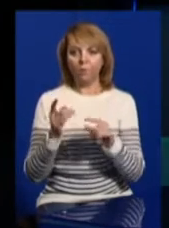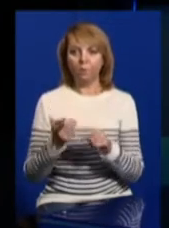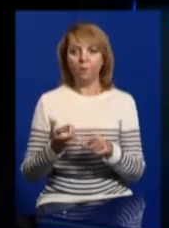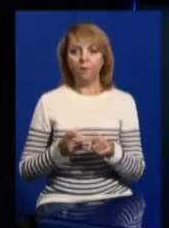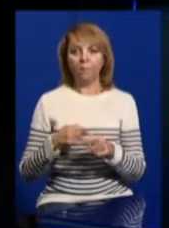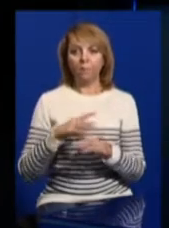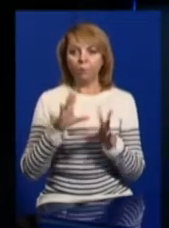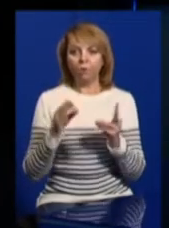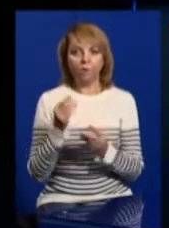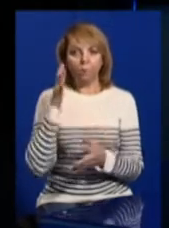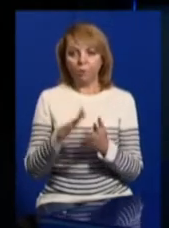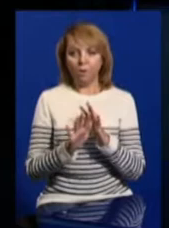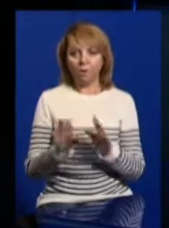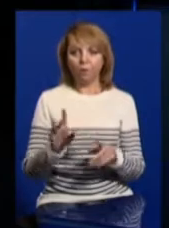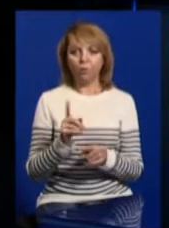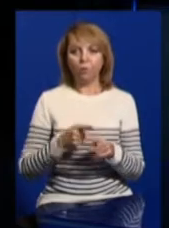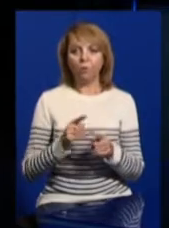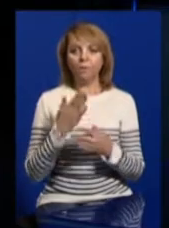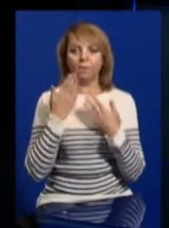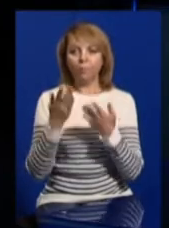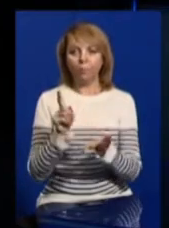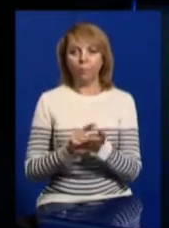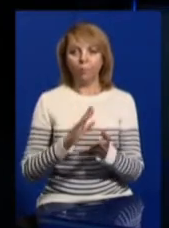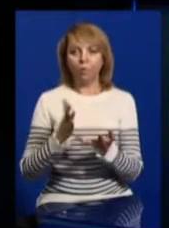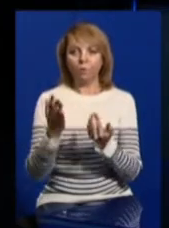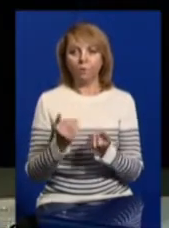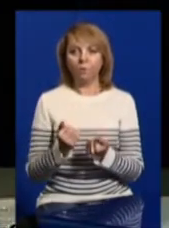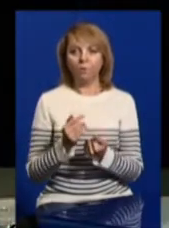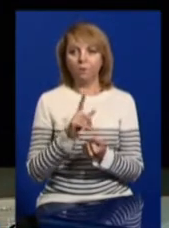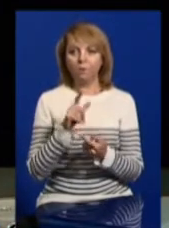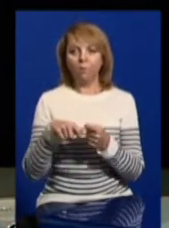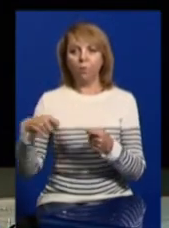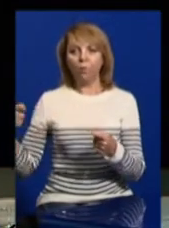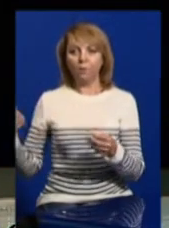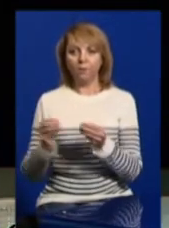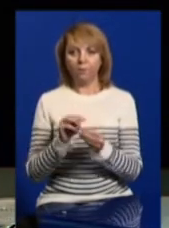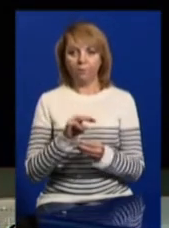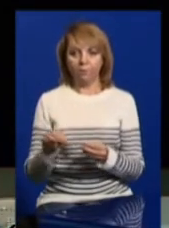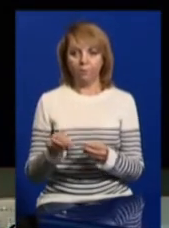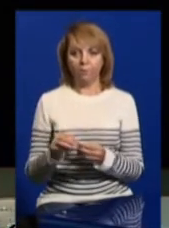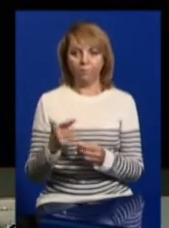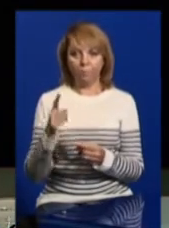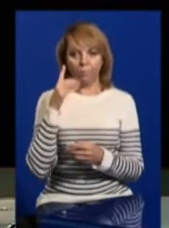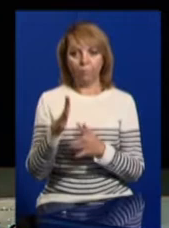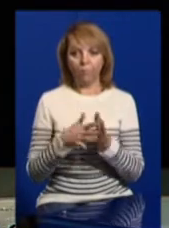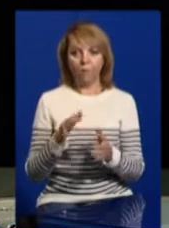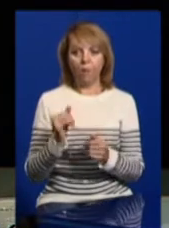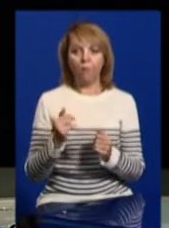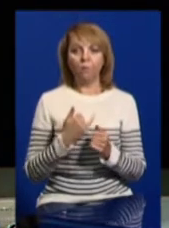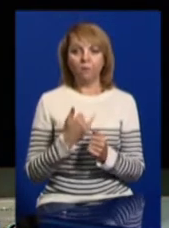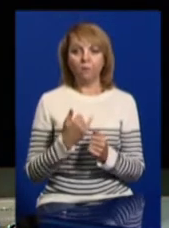мене незрозуміло, що цей запит має бути отриманий там на протязі 10 хвилин. Ну, ми розуміємо. А у нас він